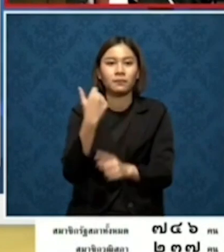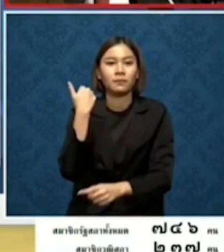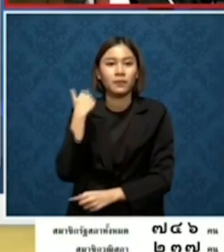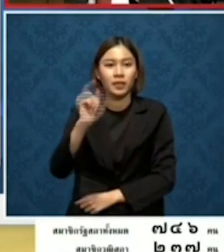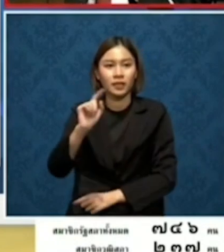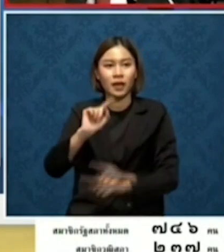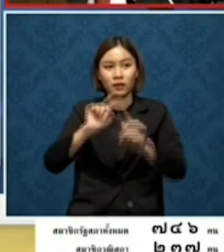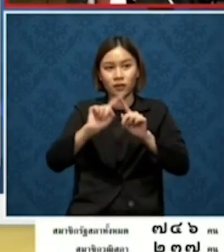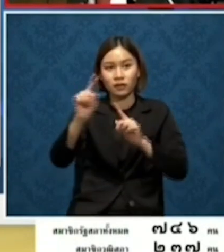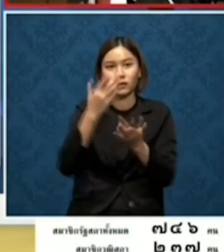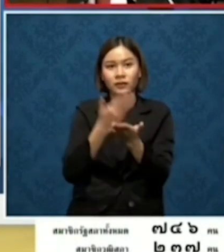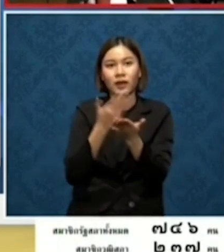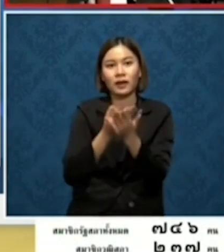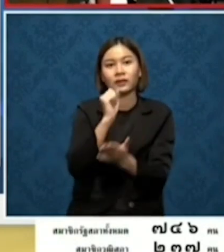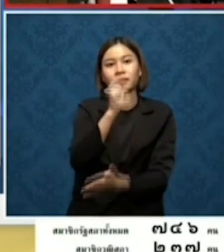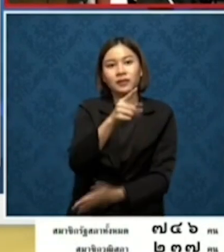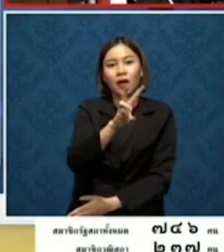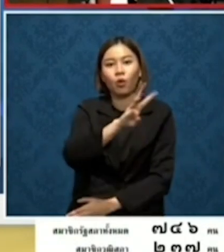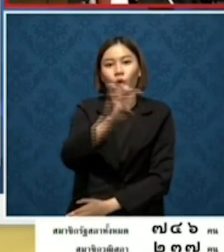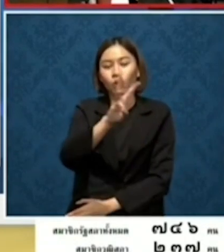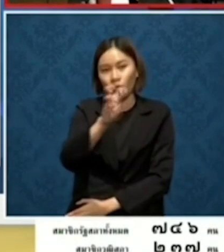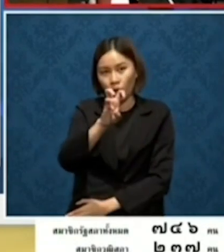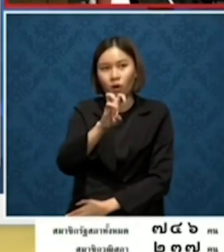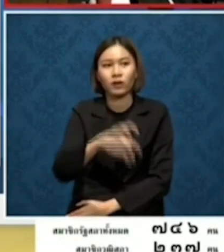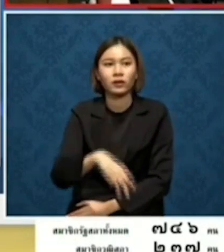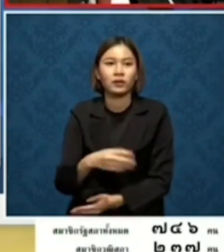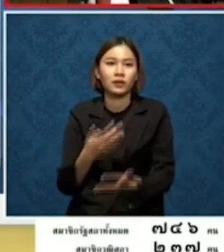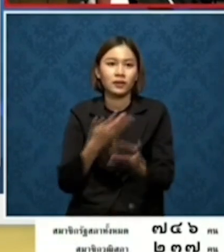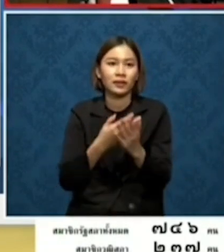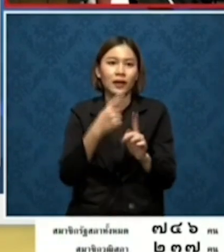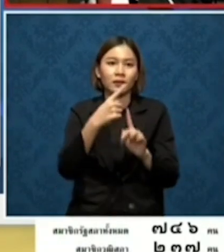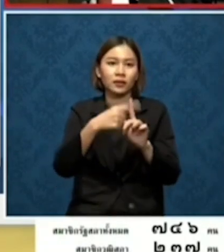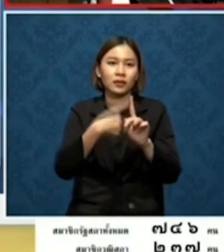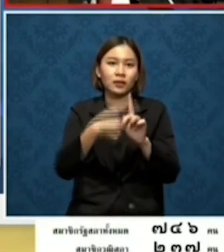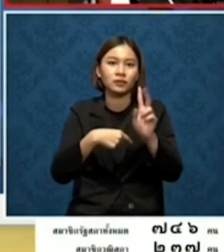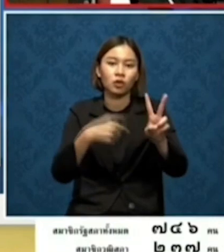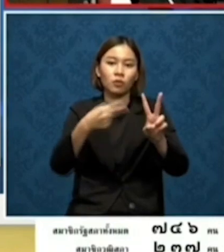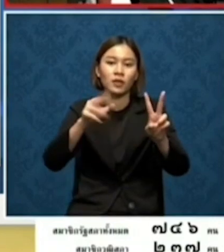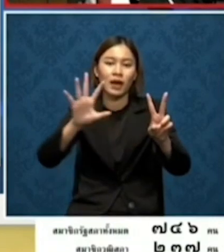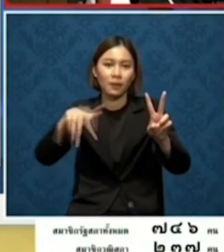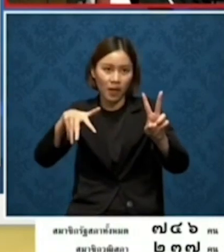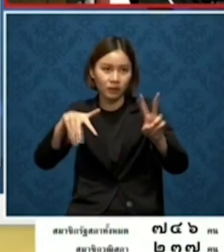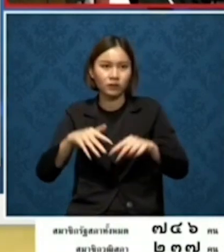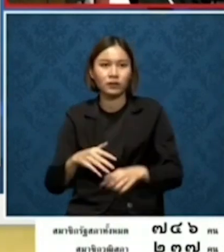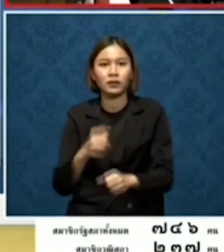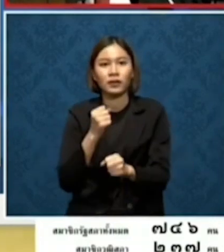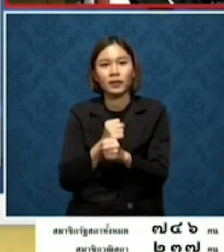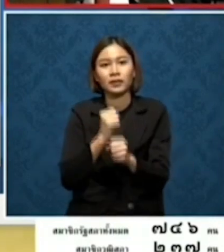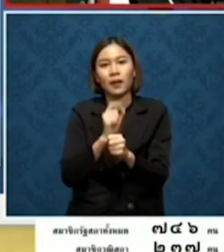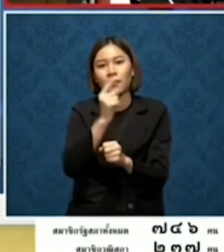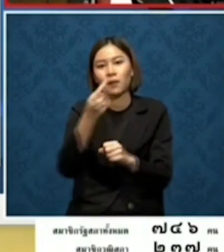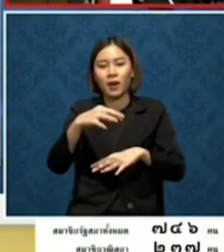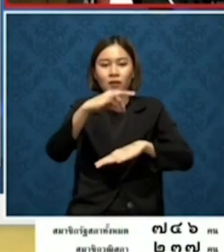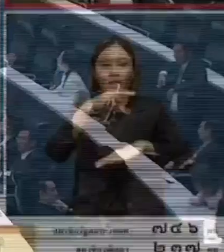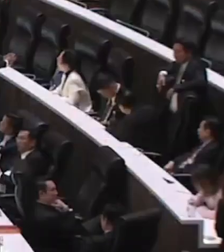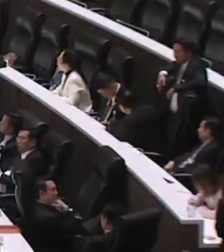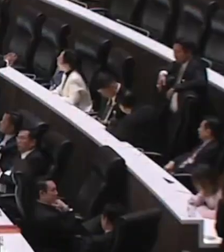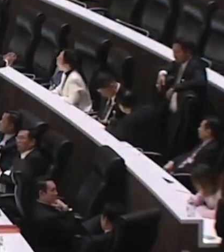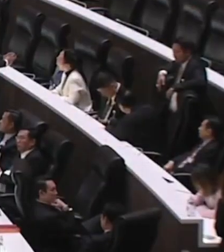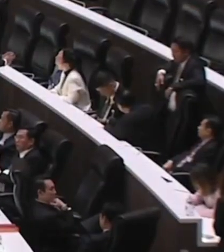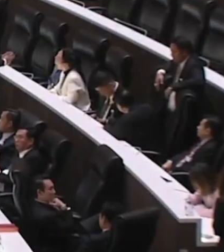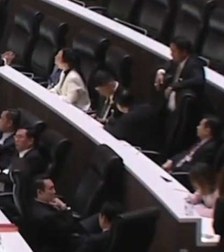บ้างครับ1 เรื่องข่จ้างก boletาทถามดิ thìมี่ห่ว000 บาทสรางงานให่ 20 ร้ตำแ่ง